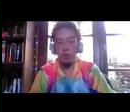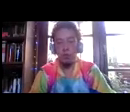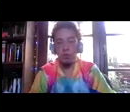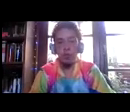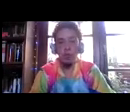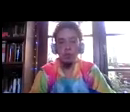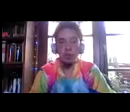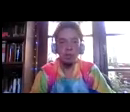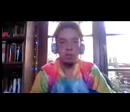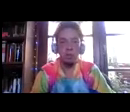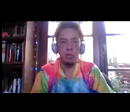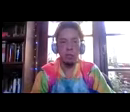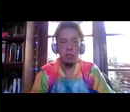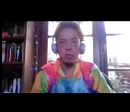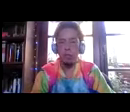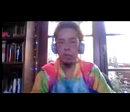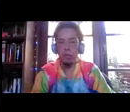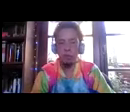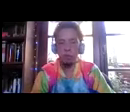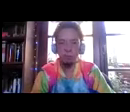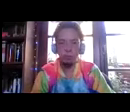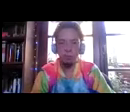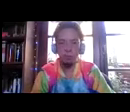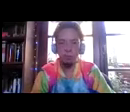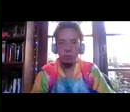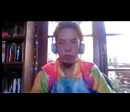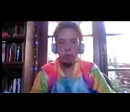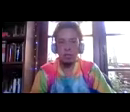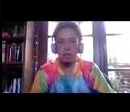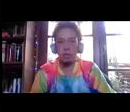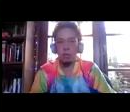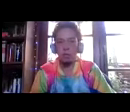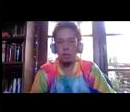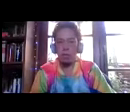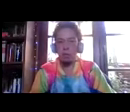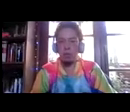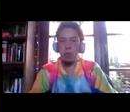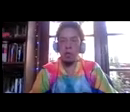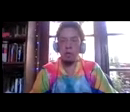nos droits. On a conformé une assemblée de plus de 150 personnes.